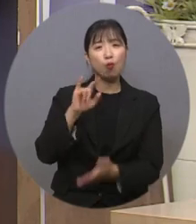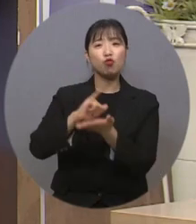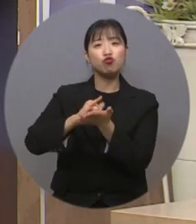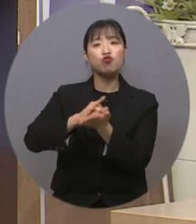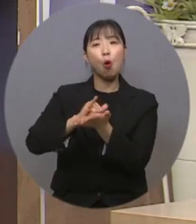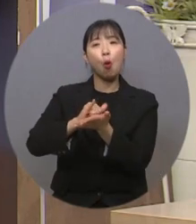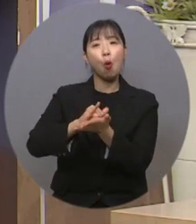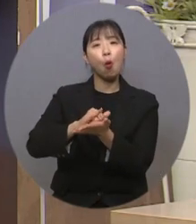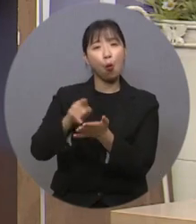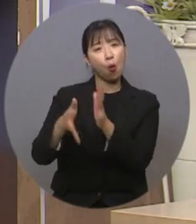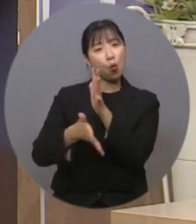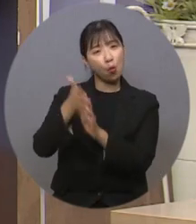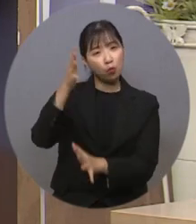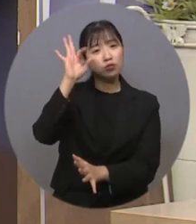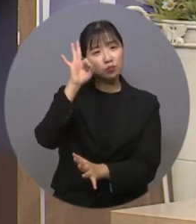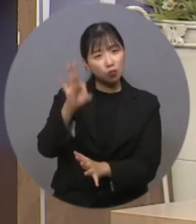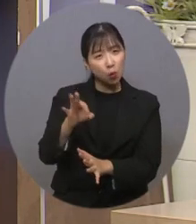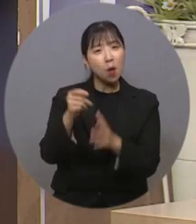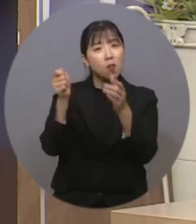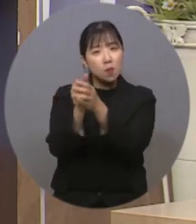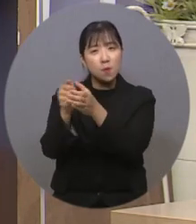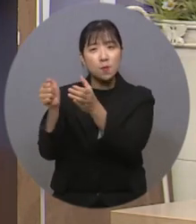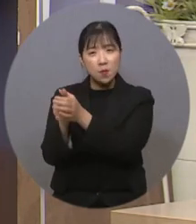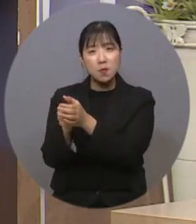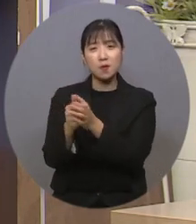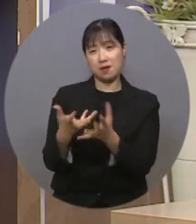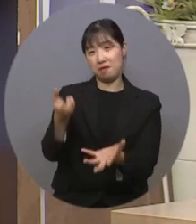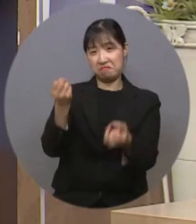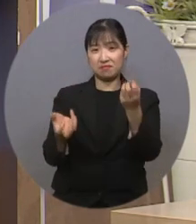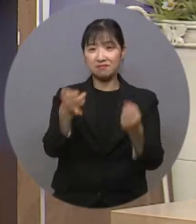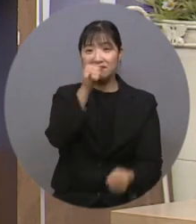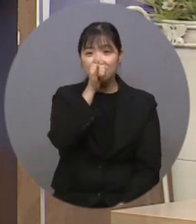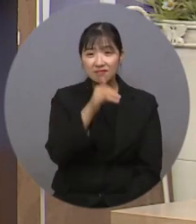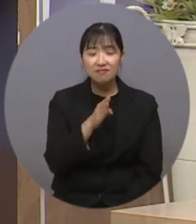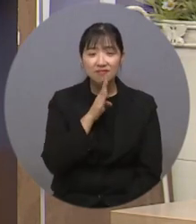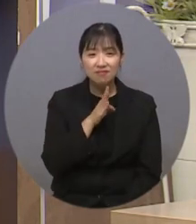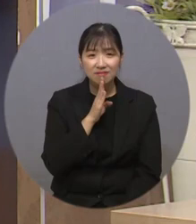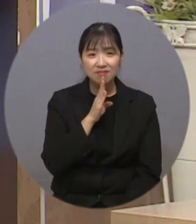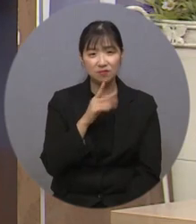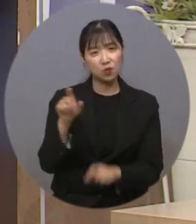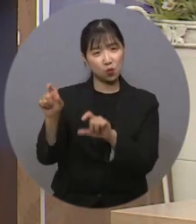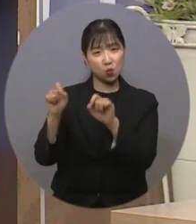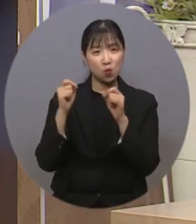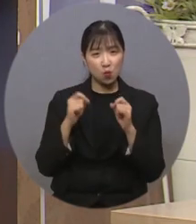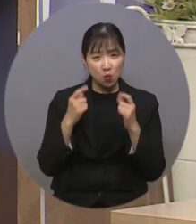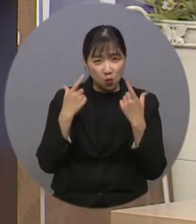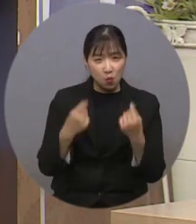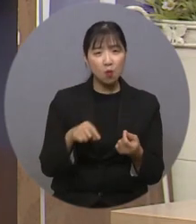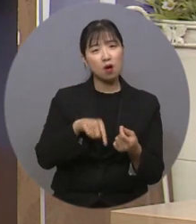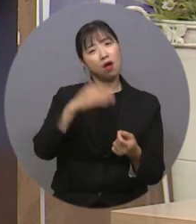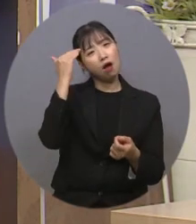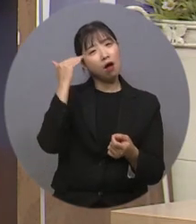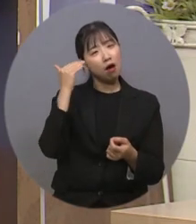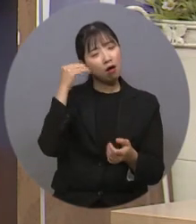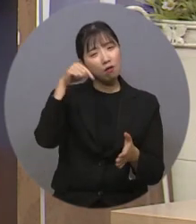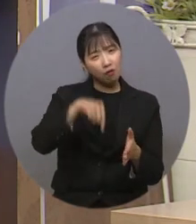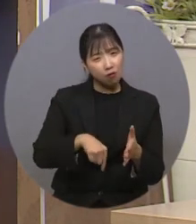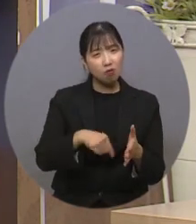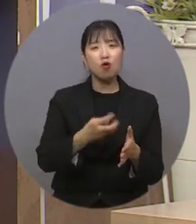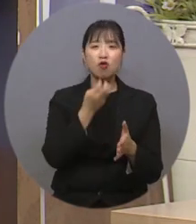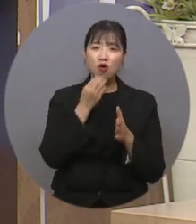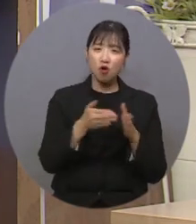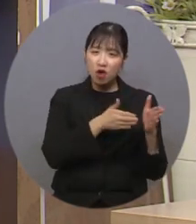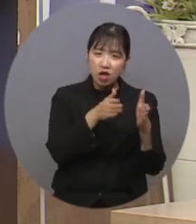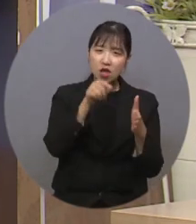같은 그런 도시들도 특색이 있게 가지고 있잖아요. 그런 것처럼 우리나라도 이런